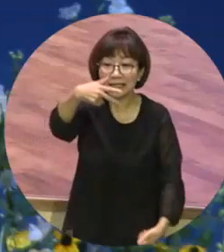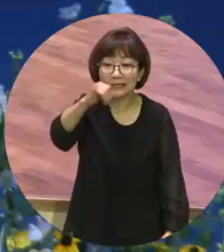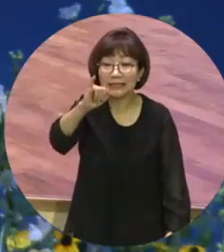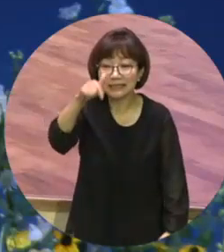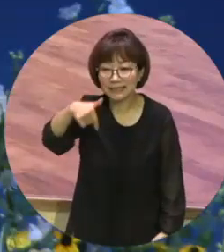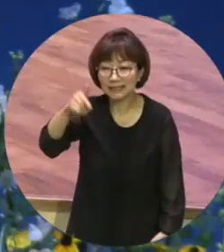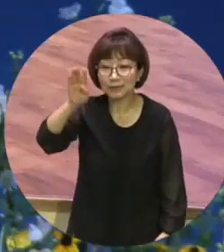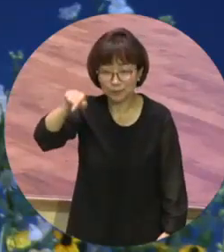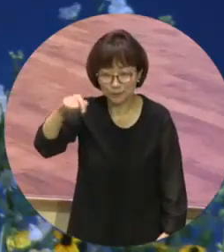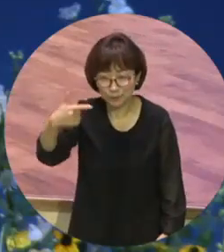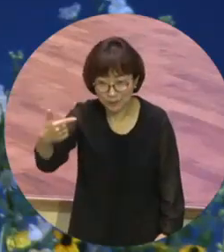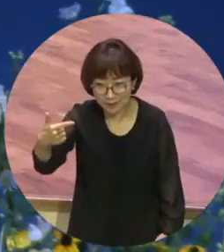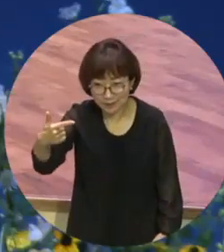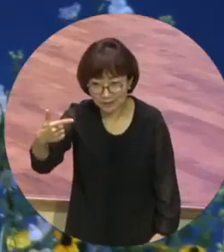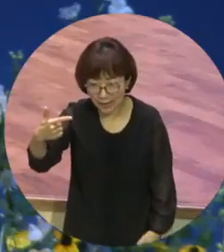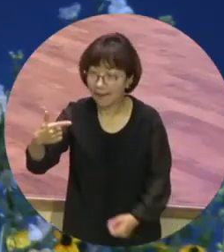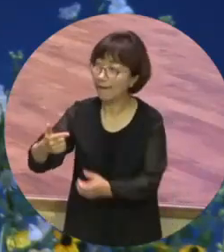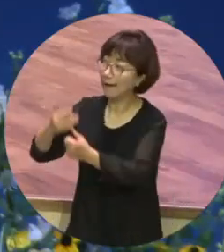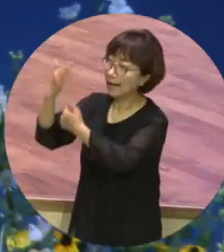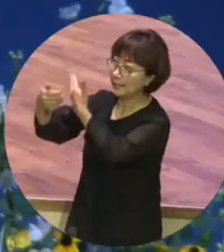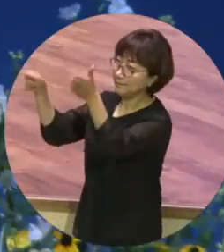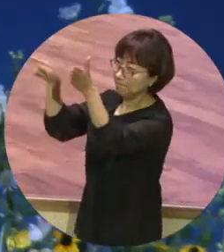하나님 앞에서 행하시기 바랍니다.